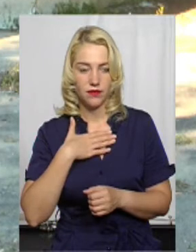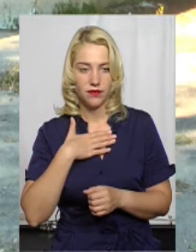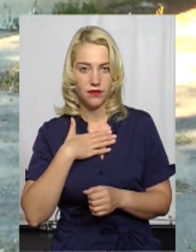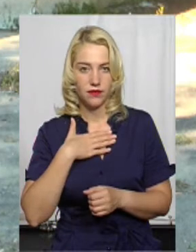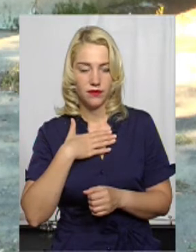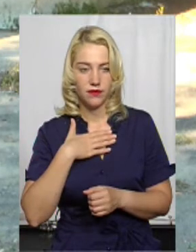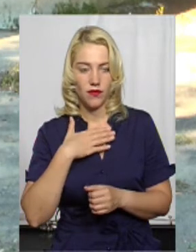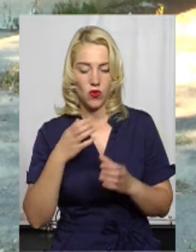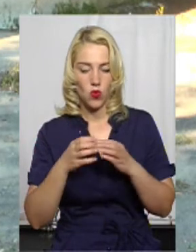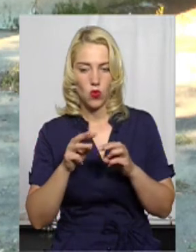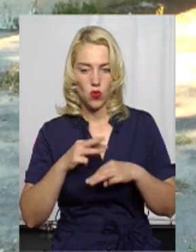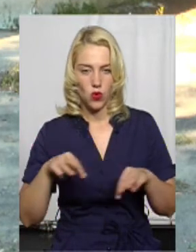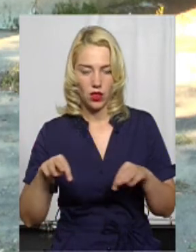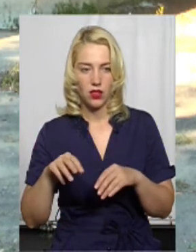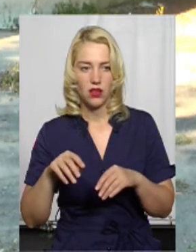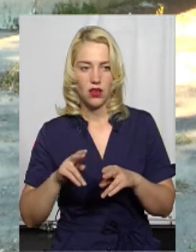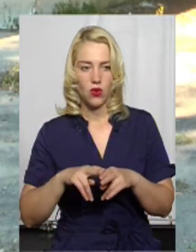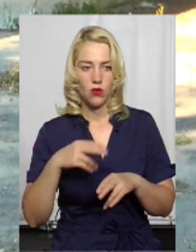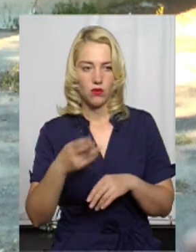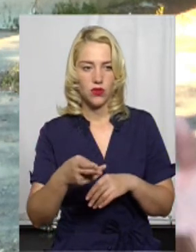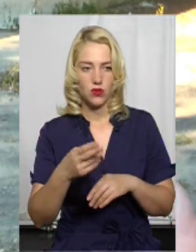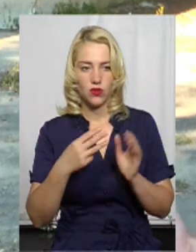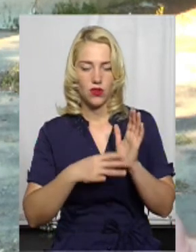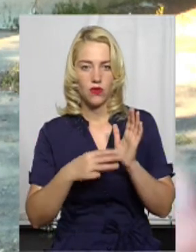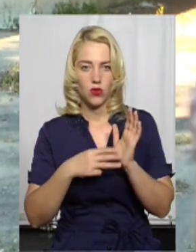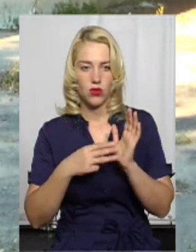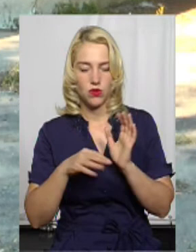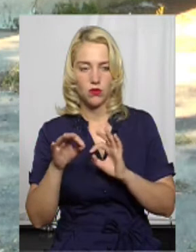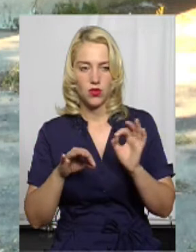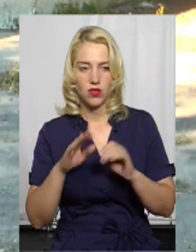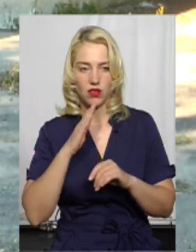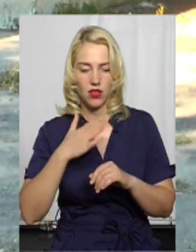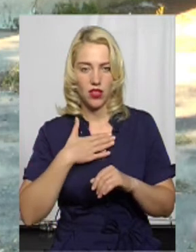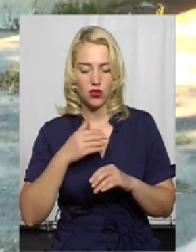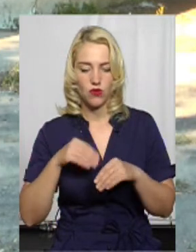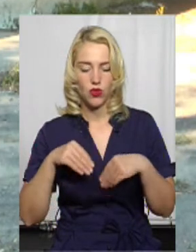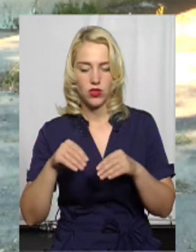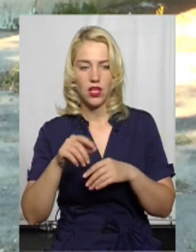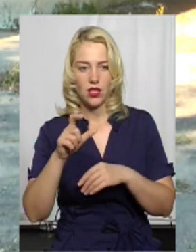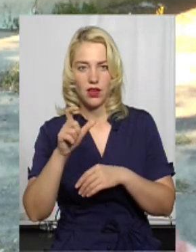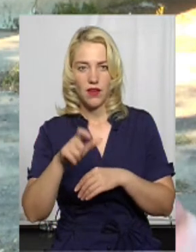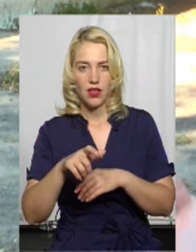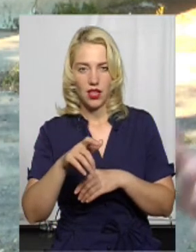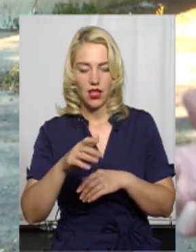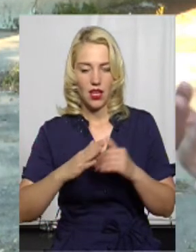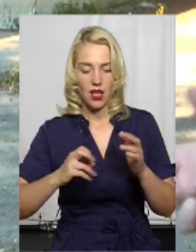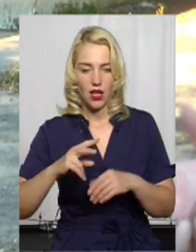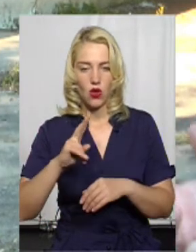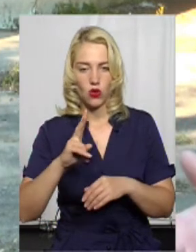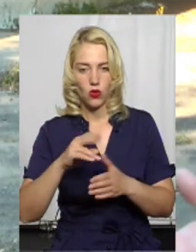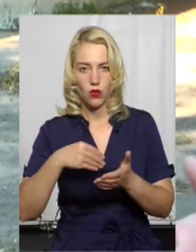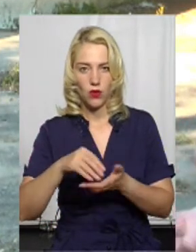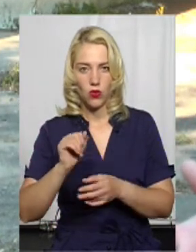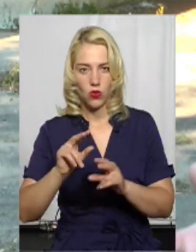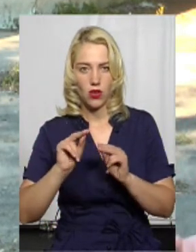Наш уряд компенсує 80%. То у нашого садівника, коли він купує у